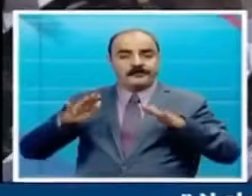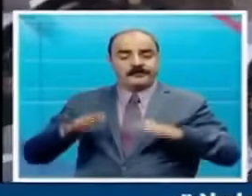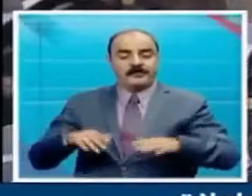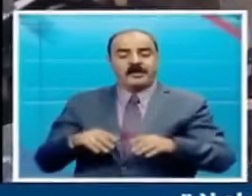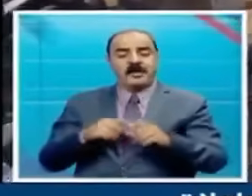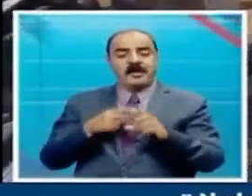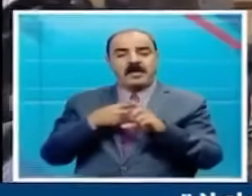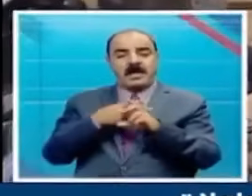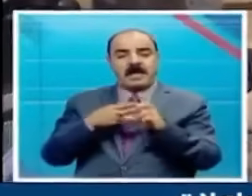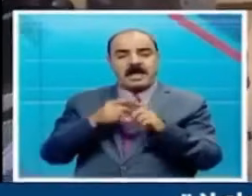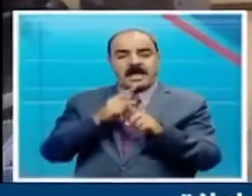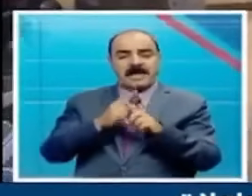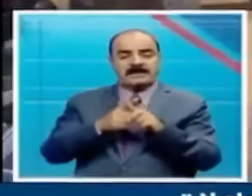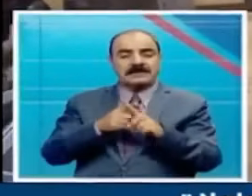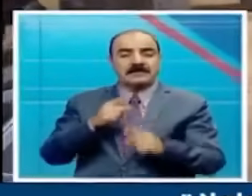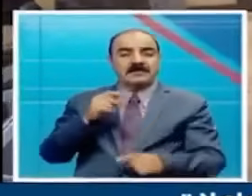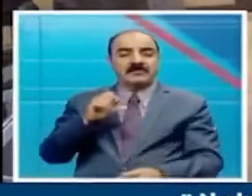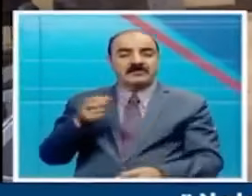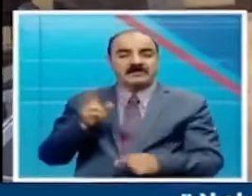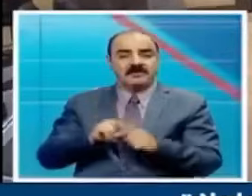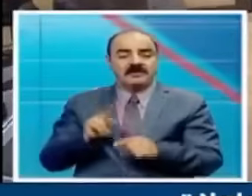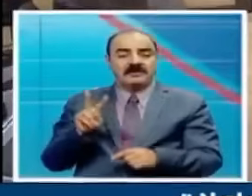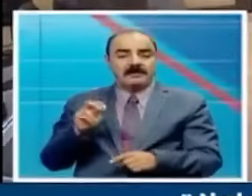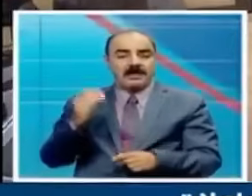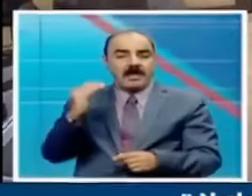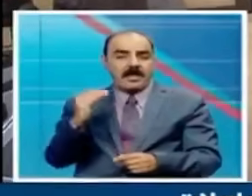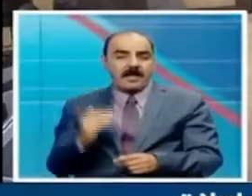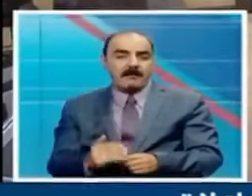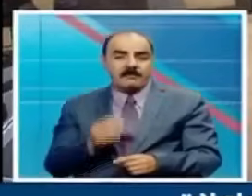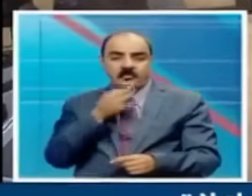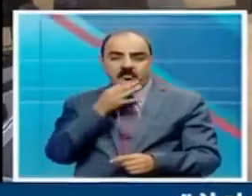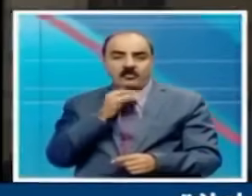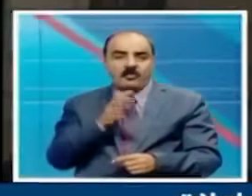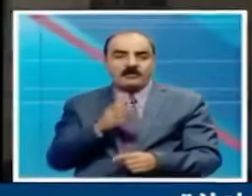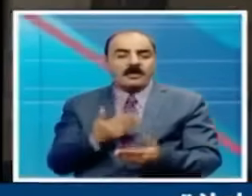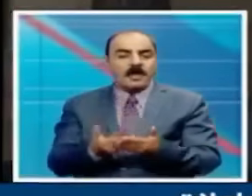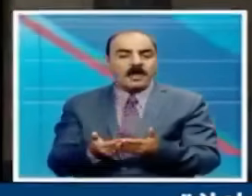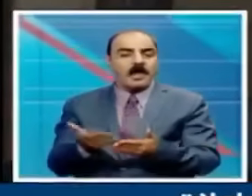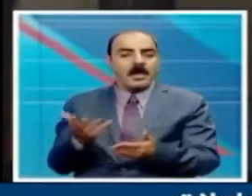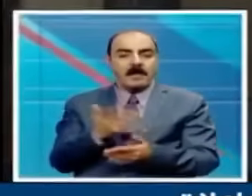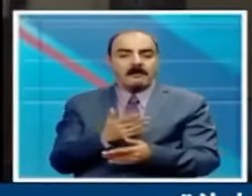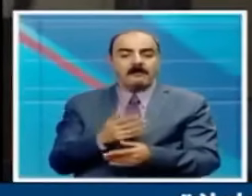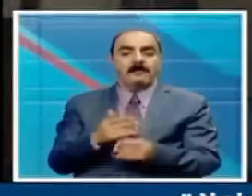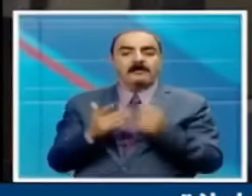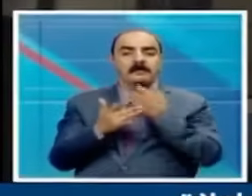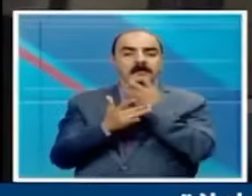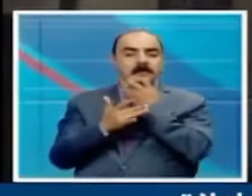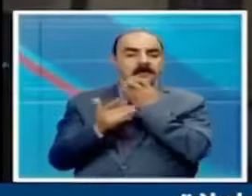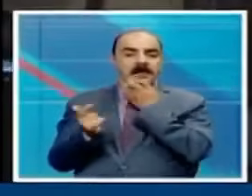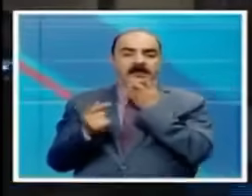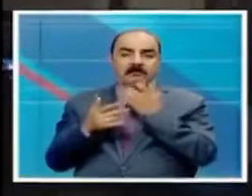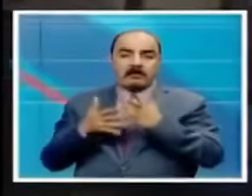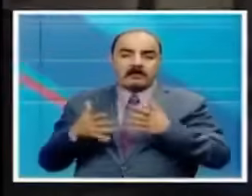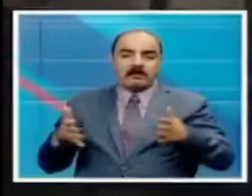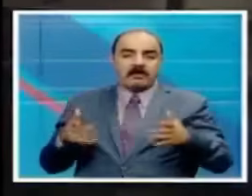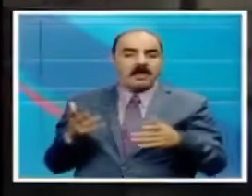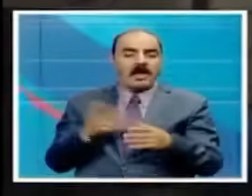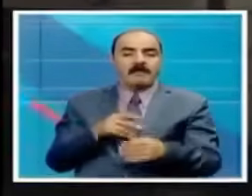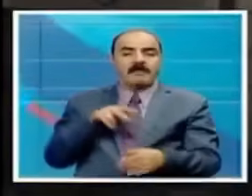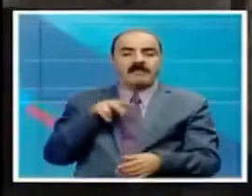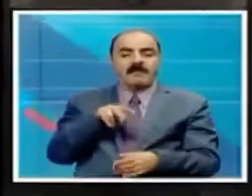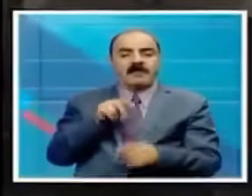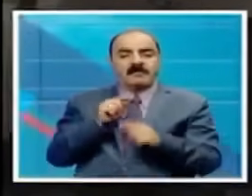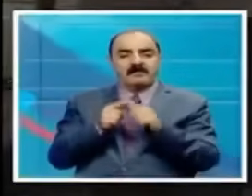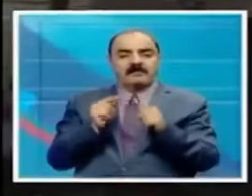28281 نقطة، وكما انخفض المؤشران EGX70 للأسهم الصغيرة والمتوسطة و EGX100 الأوسع نطاقا